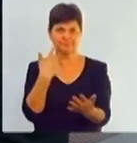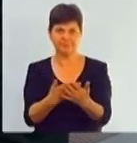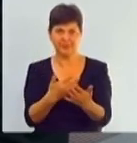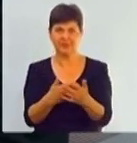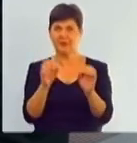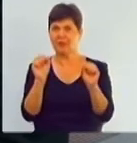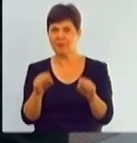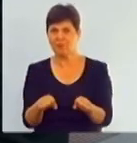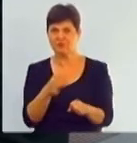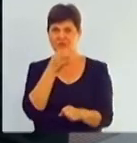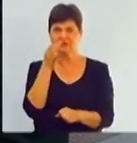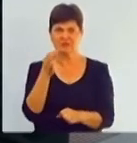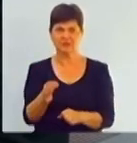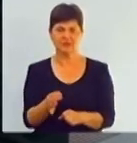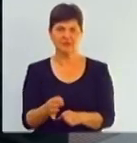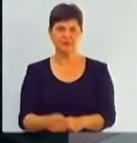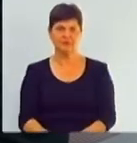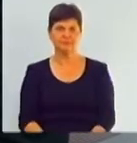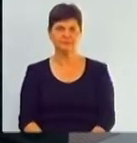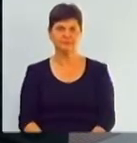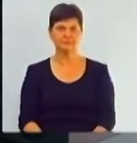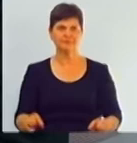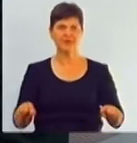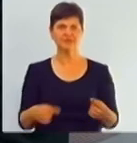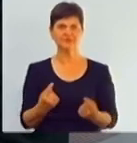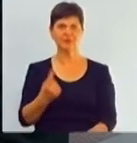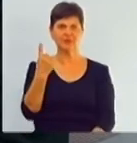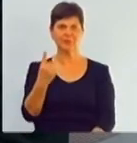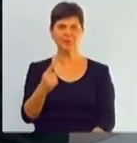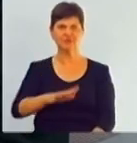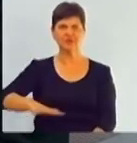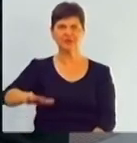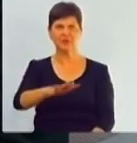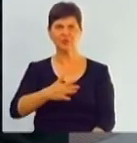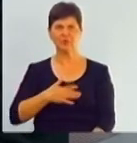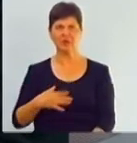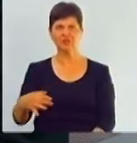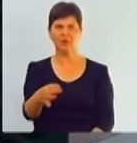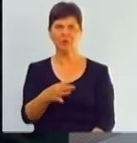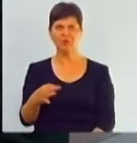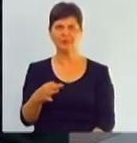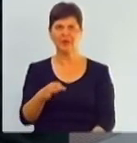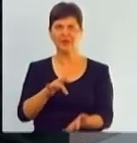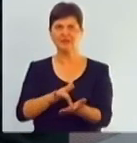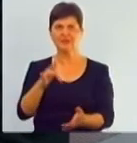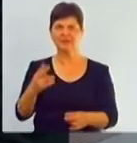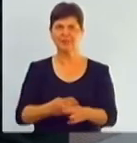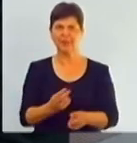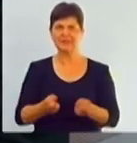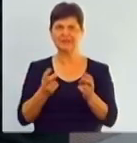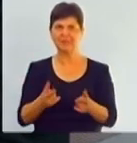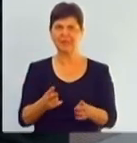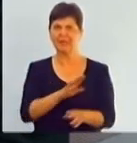на території Хмельницького району, де створений перший на території нашої області центр безпеки. Це не